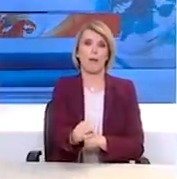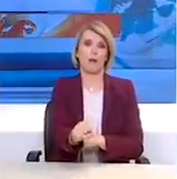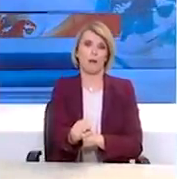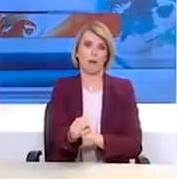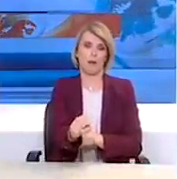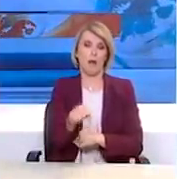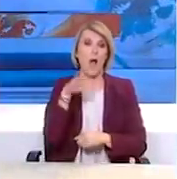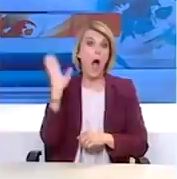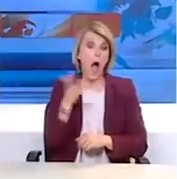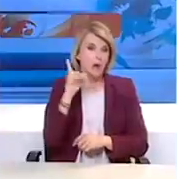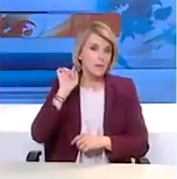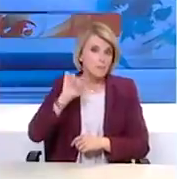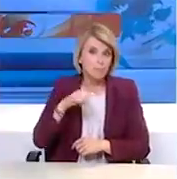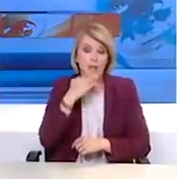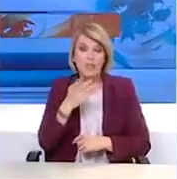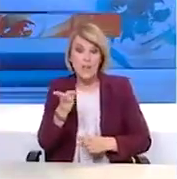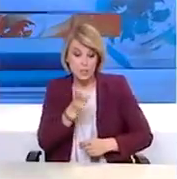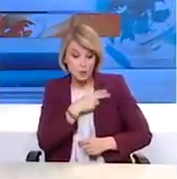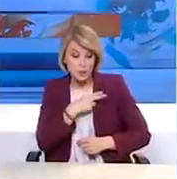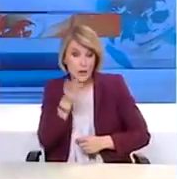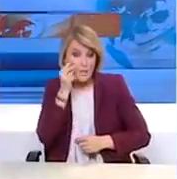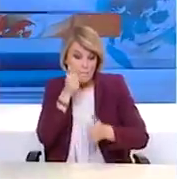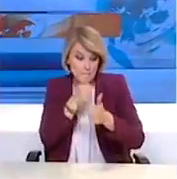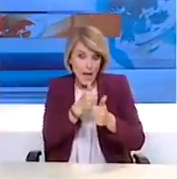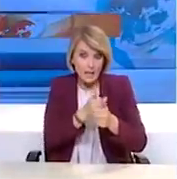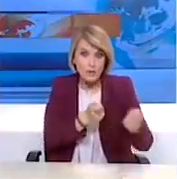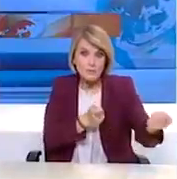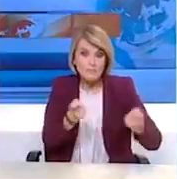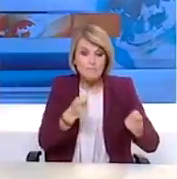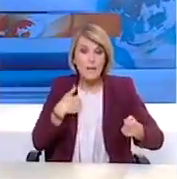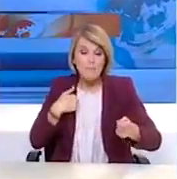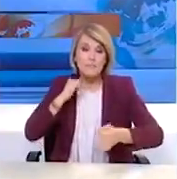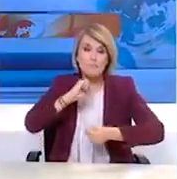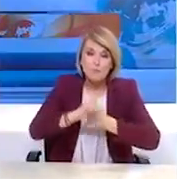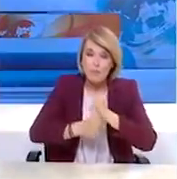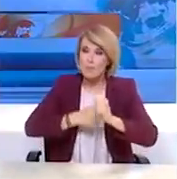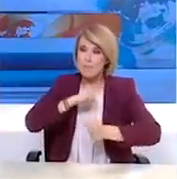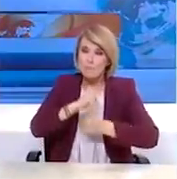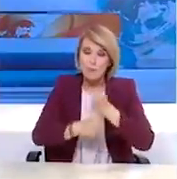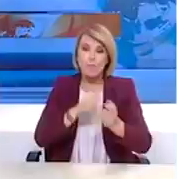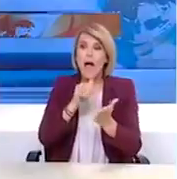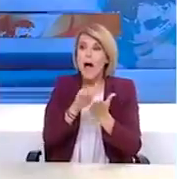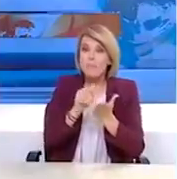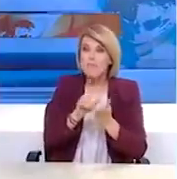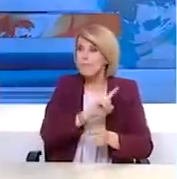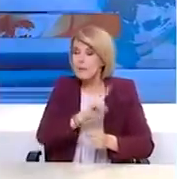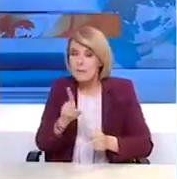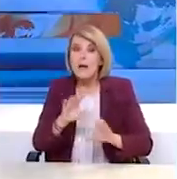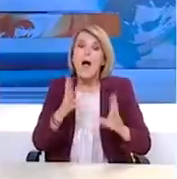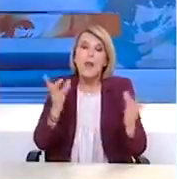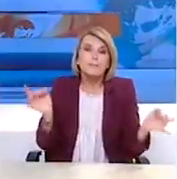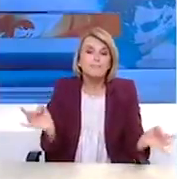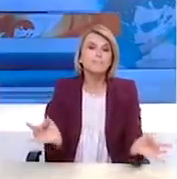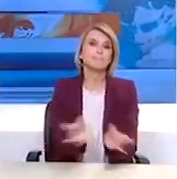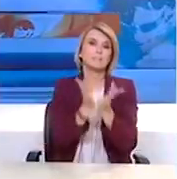δημιουργήσουν ανεξέλεγκτες καταστάσεις και να οδηγηθούμε εκεί που με τόση μεγάλη προσπάθεια έχουμε αποφύγει όλον αυτόν τον καιρό.